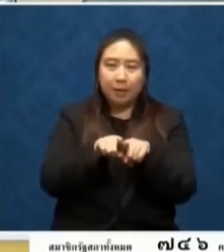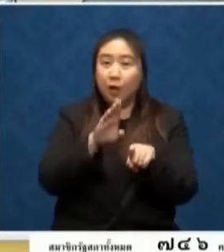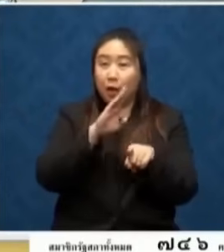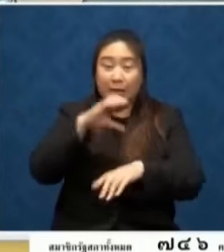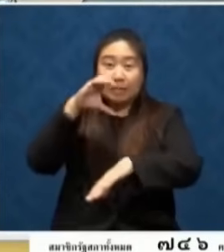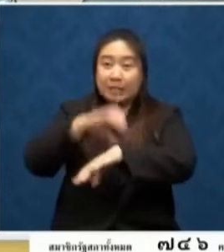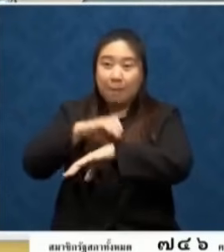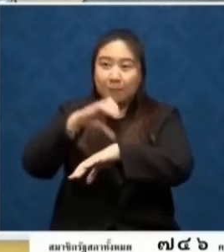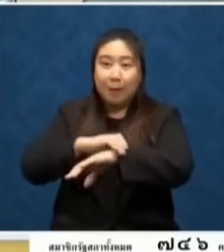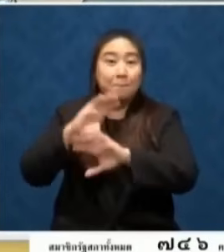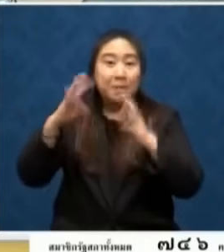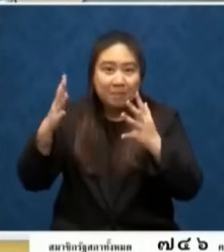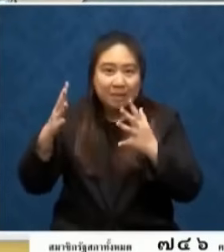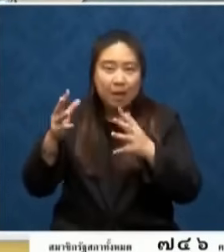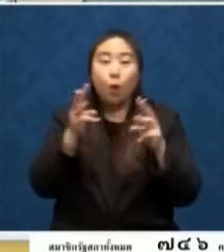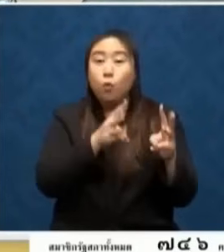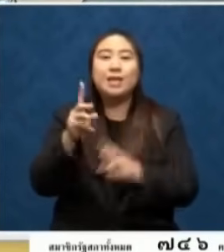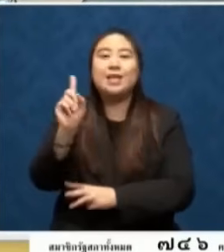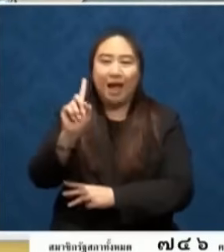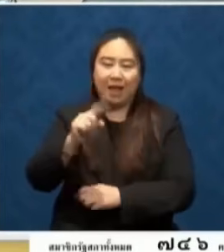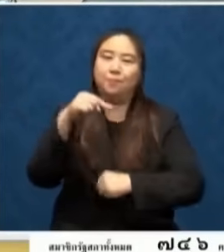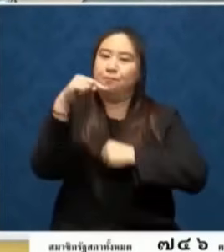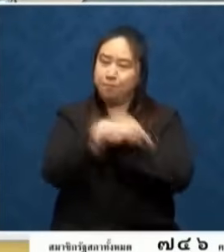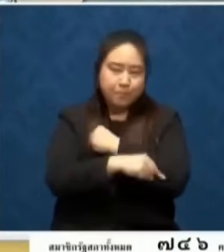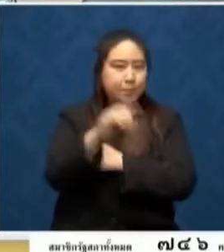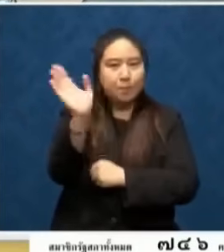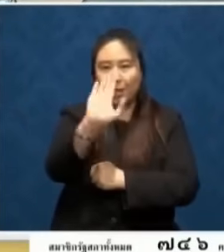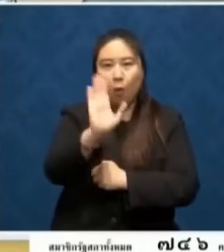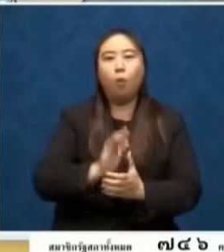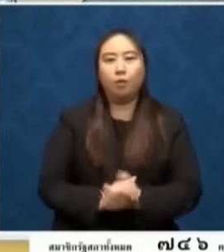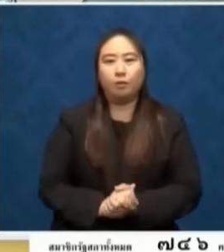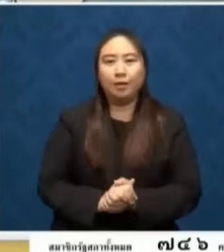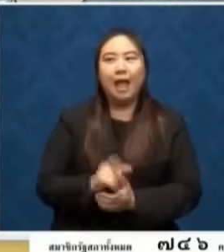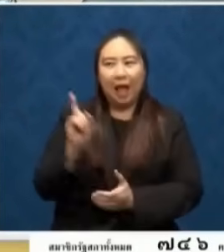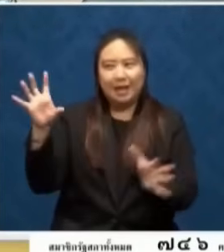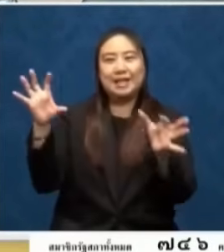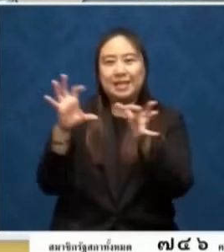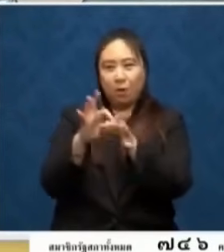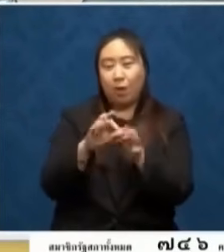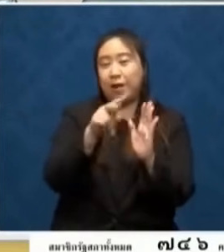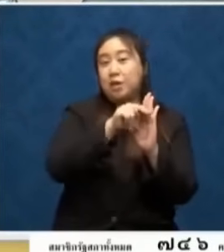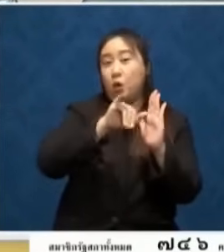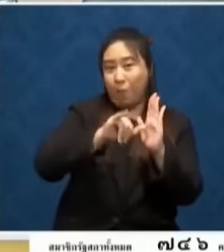งครับท่านครับอันนี้ก็สอดคล้องกับสิ่งที่ท่านได้แถลงไว้ในนโยบาย